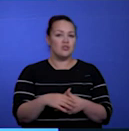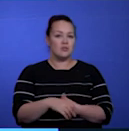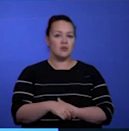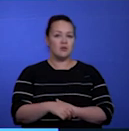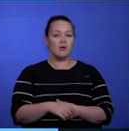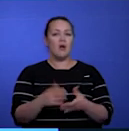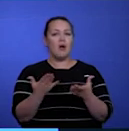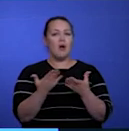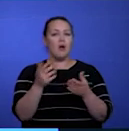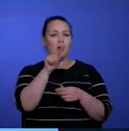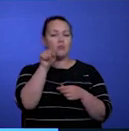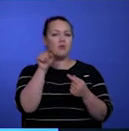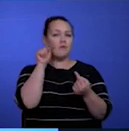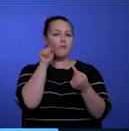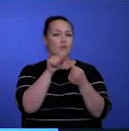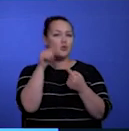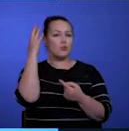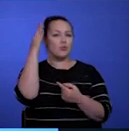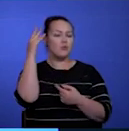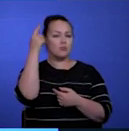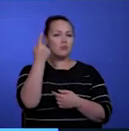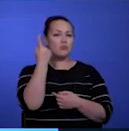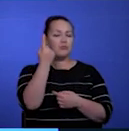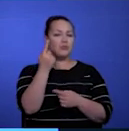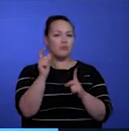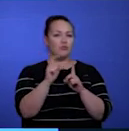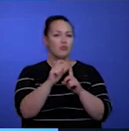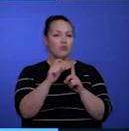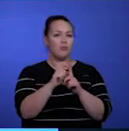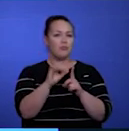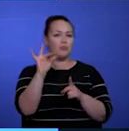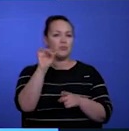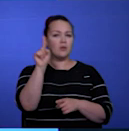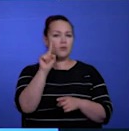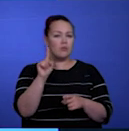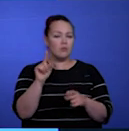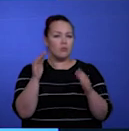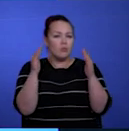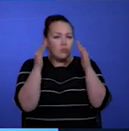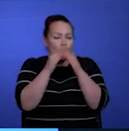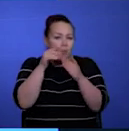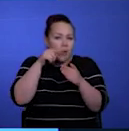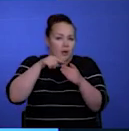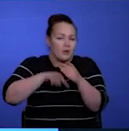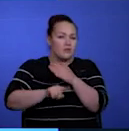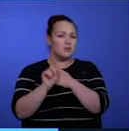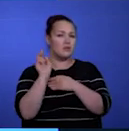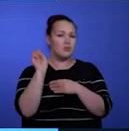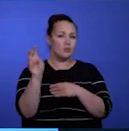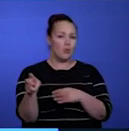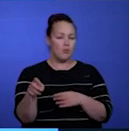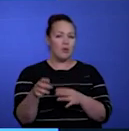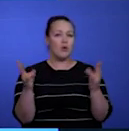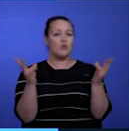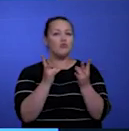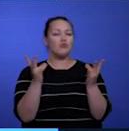приставка подходит по смыслу в первом словосочетание из дома когда мы торопимся нам надо наверное